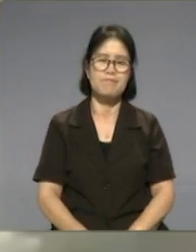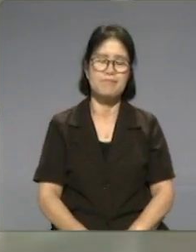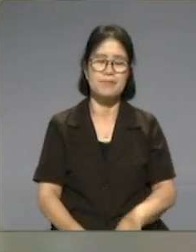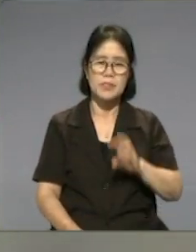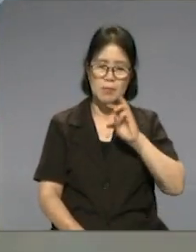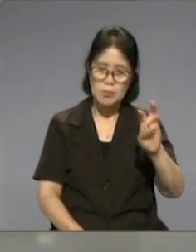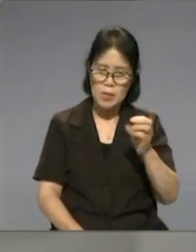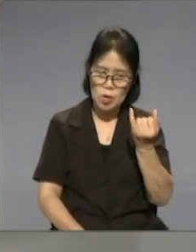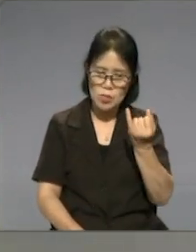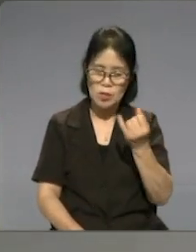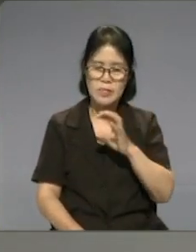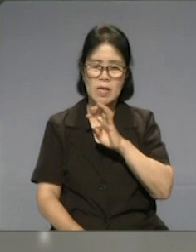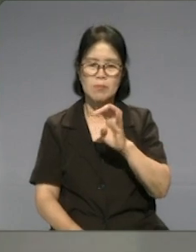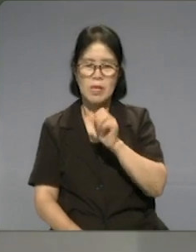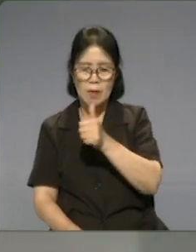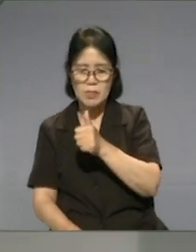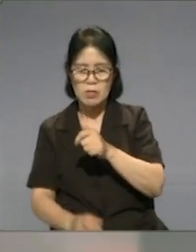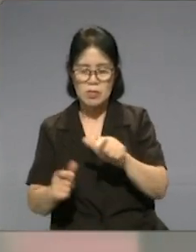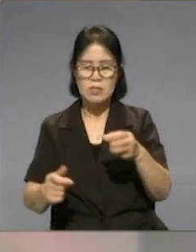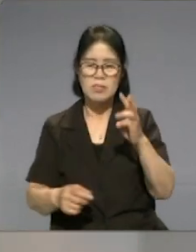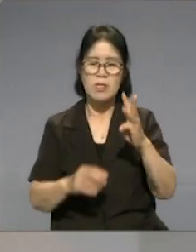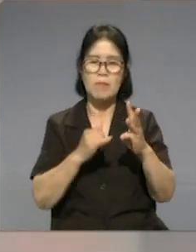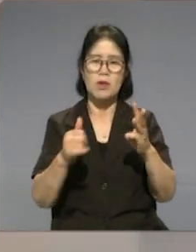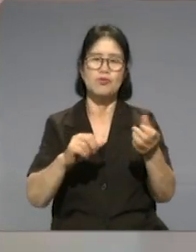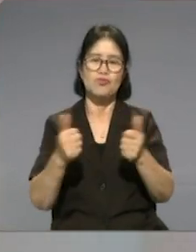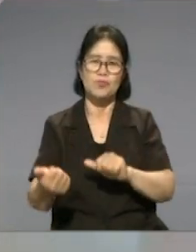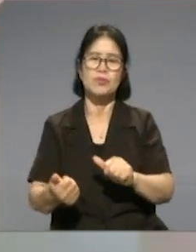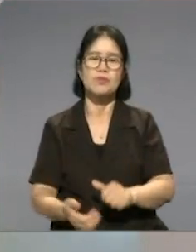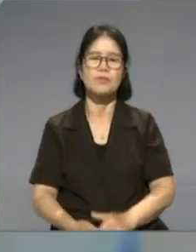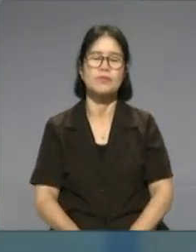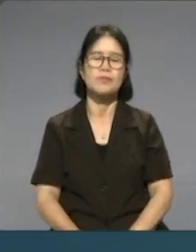30대 여성, 40대 남성 등 3명이 숨졌습니다.